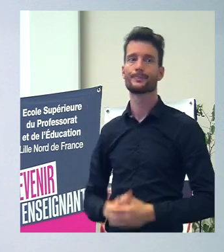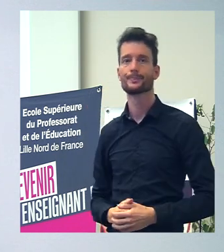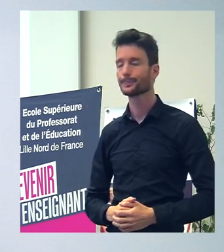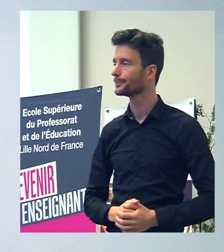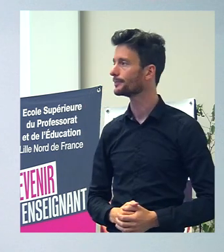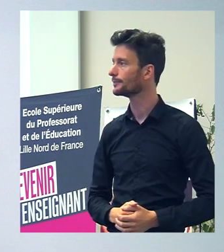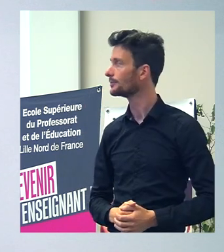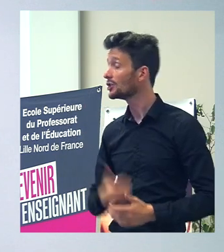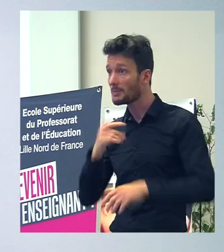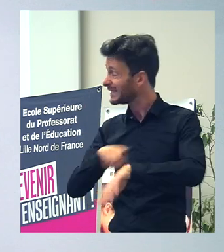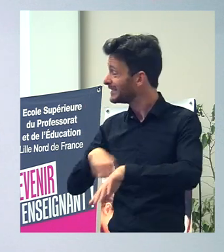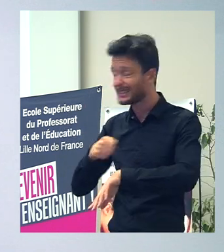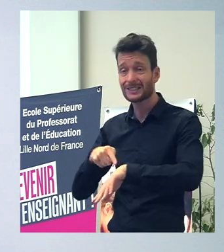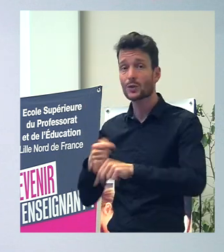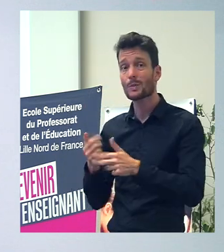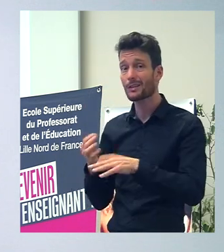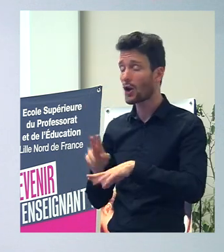je ne sais pas combien de temps il me reste.